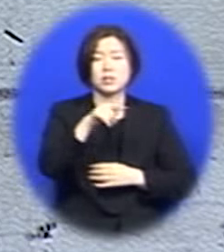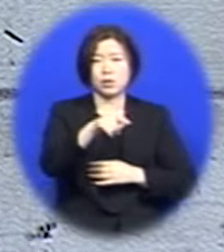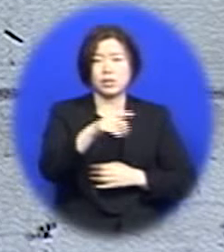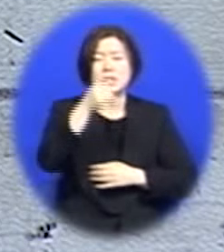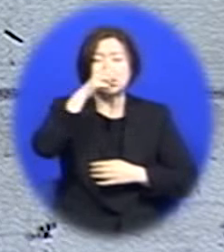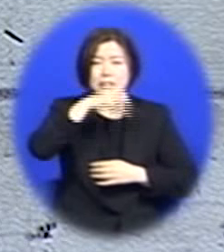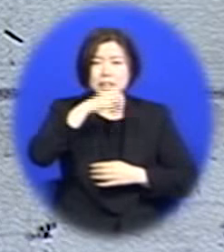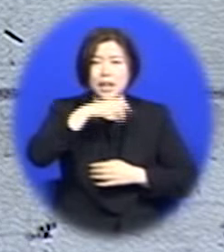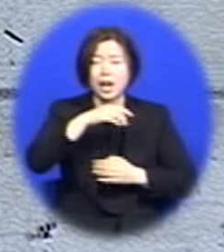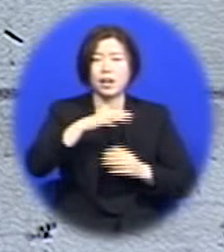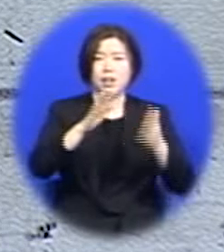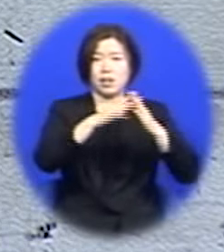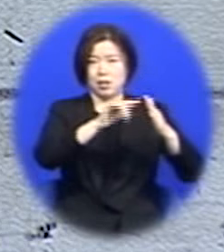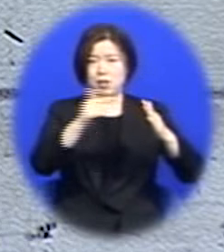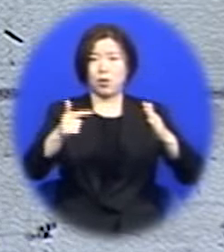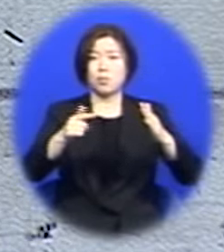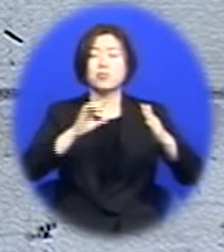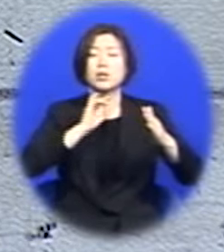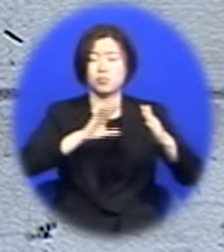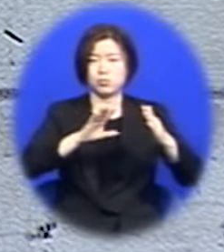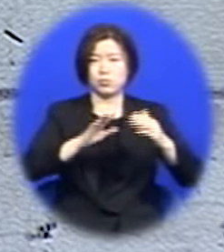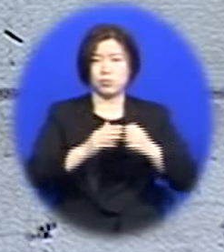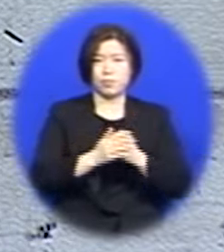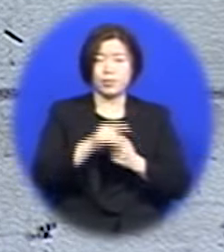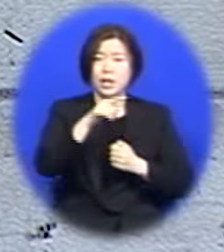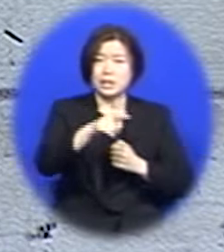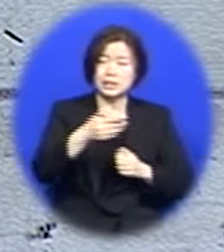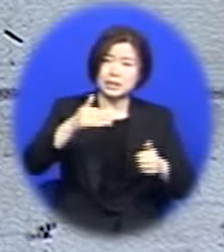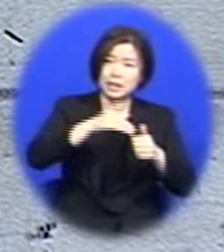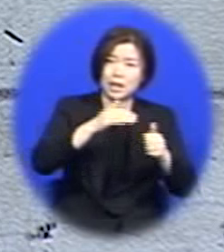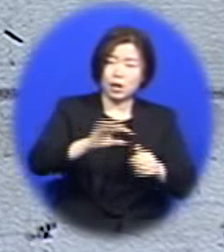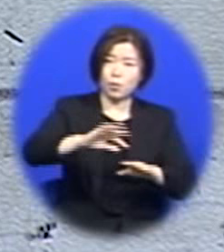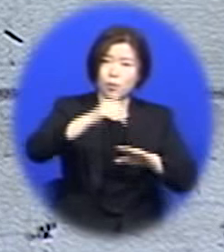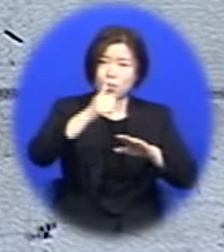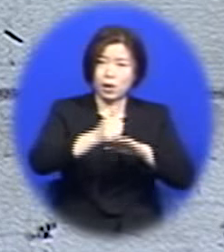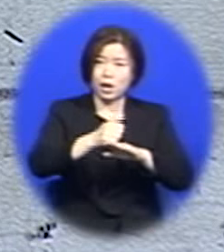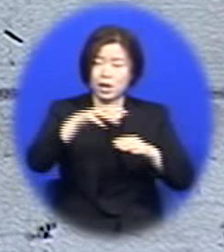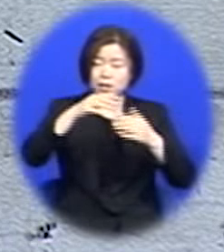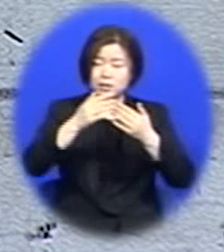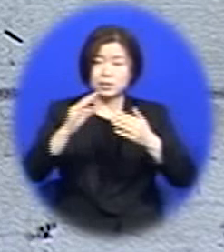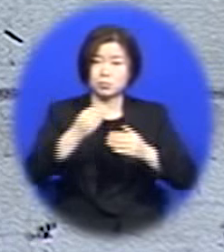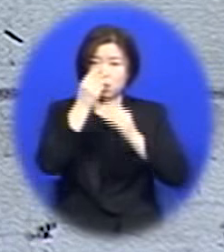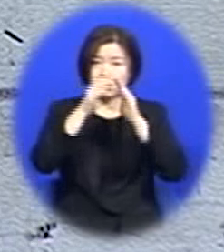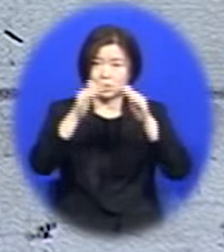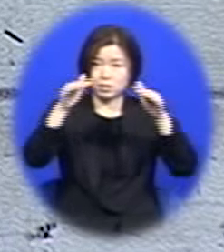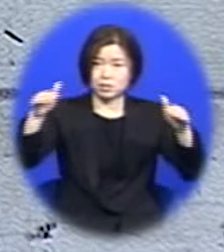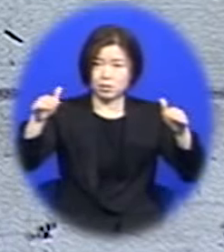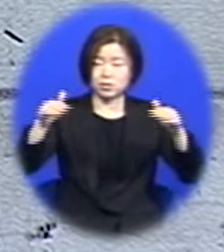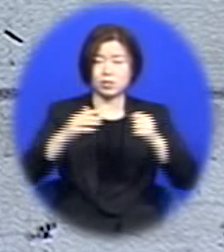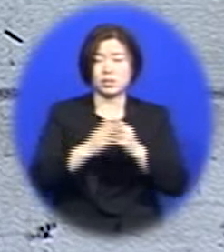예수님께서 헤롯 성전을 식탁 탁자를 다 뒤집어 엎었잖아요. 채찍을